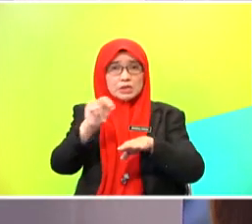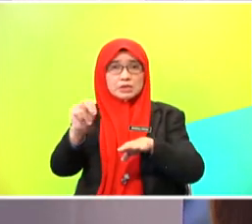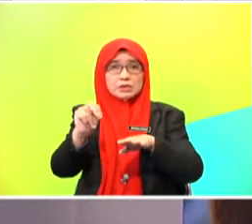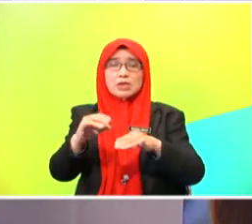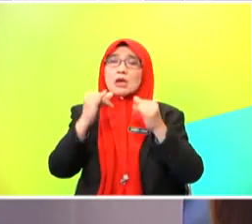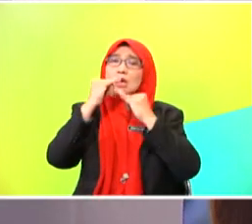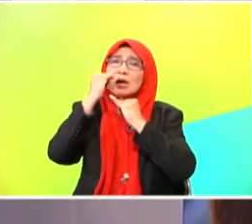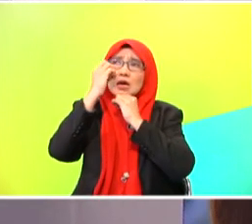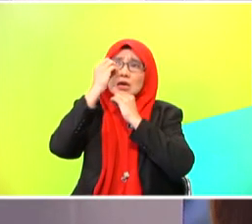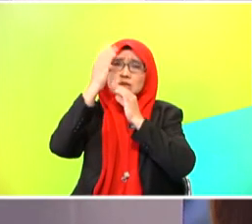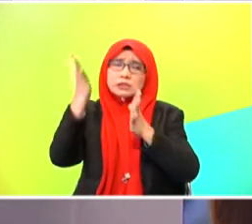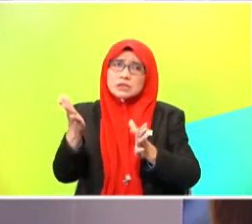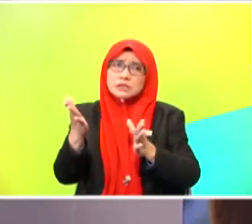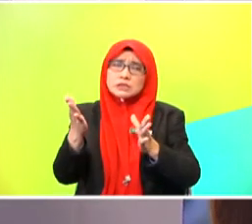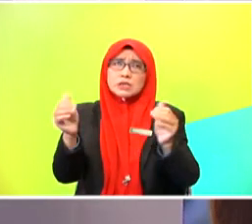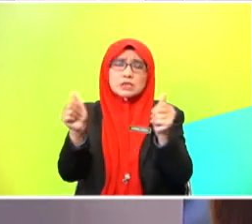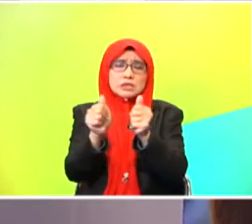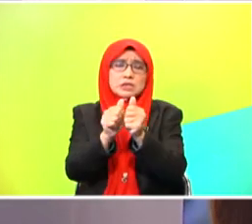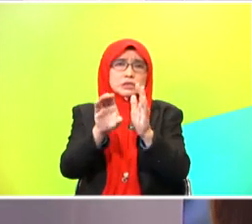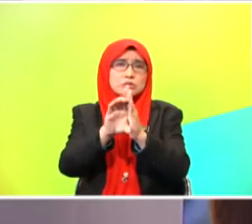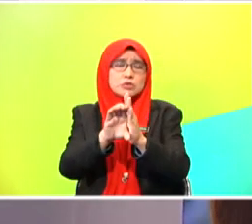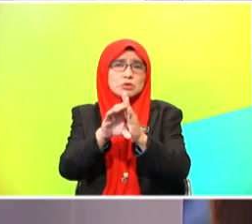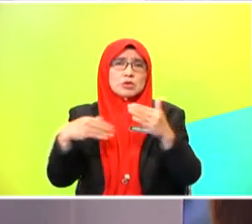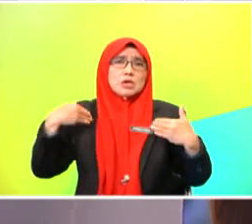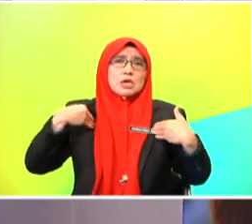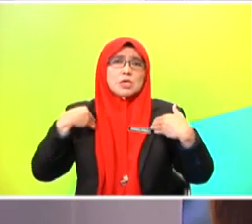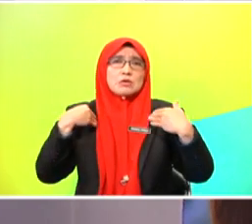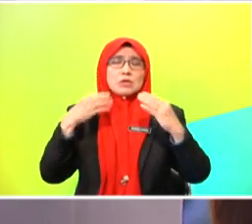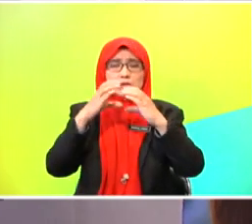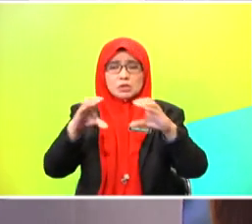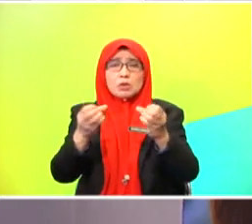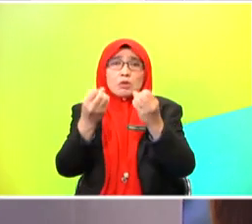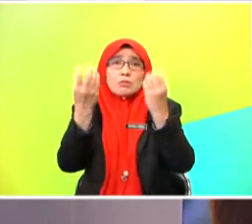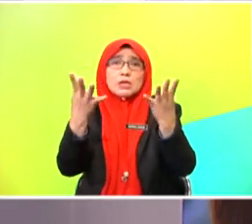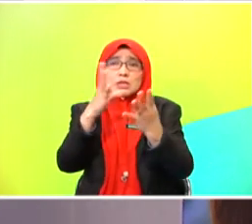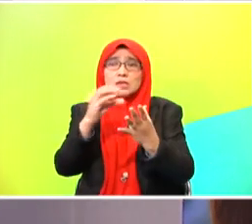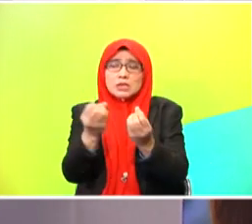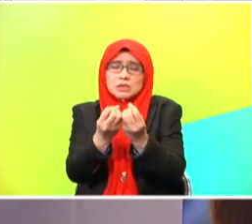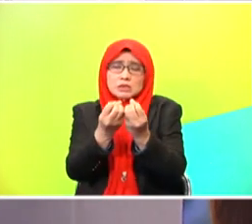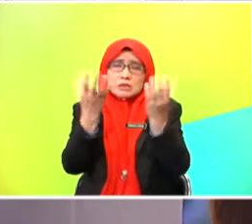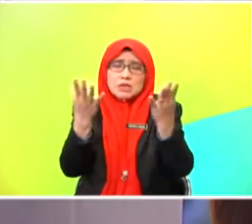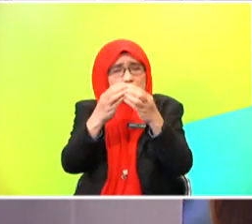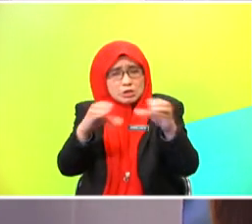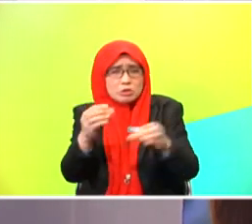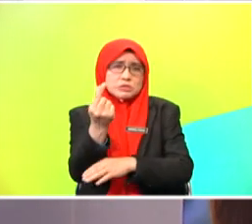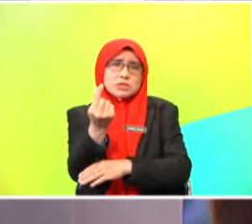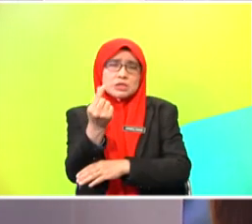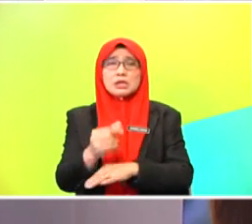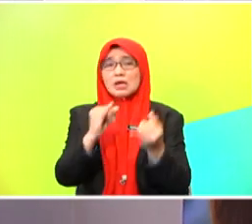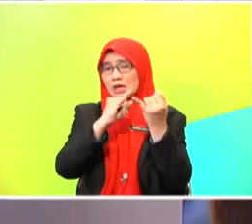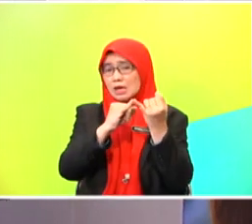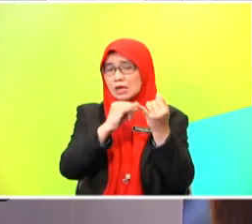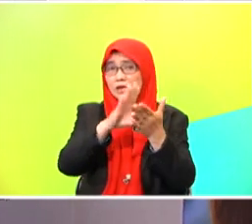contoh haiwan bertelur banyak dan bertelur sedikit. Manakala objektif pembelajaran pula, di akhir siaran ini, murid-murid akan